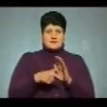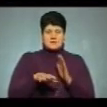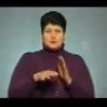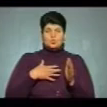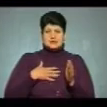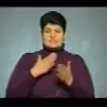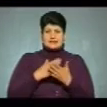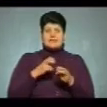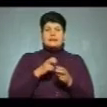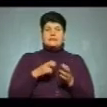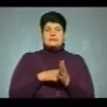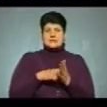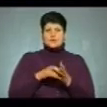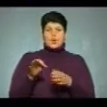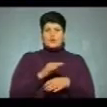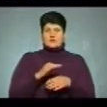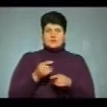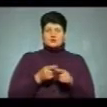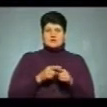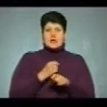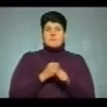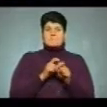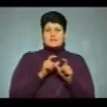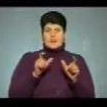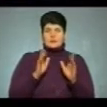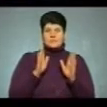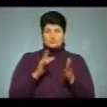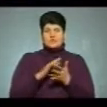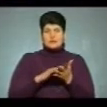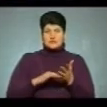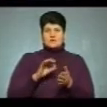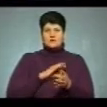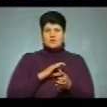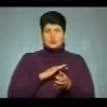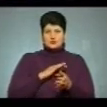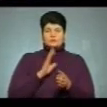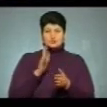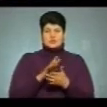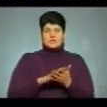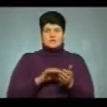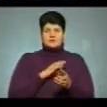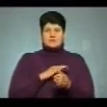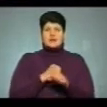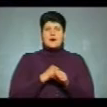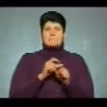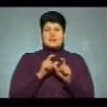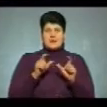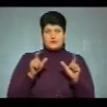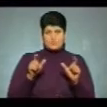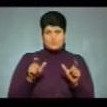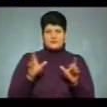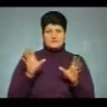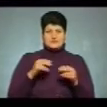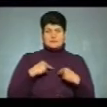лист офіційний від нього, що ця аптека, вона все-таки буде далі використовуватися, це приміщення буде далі використовуватися під аптеку. І